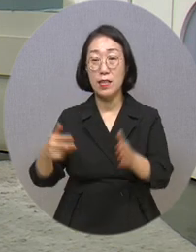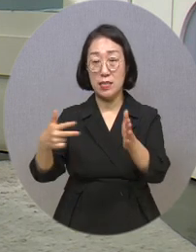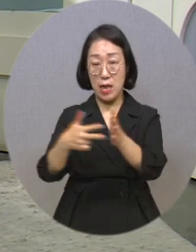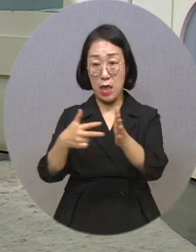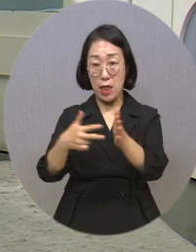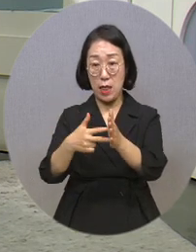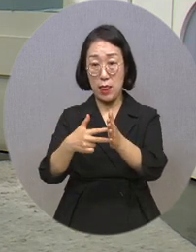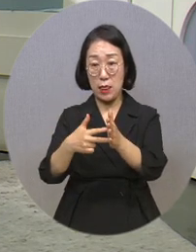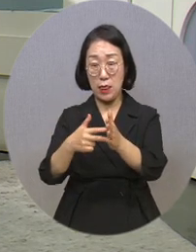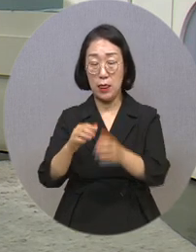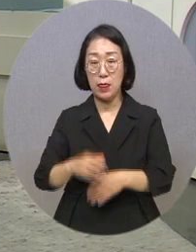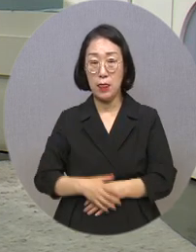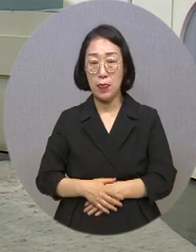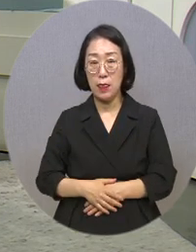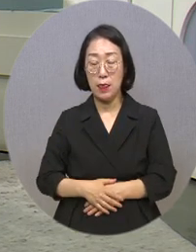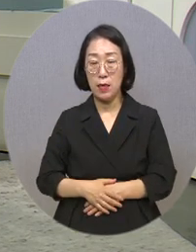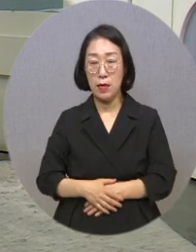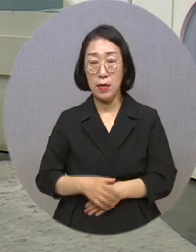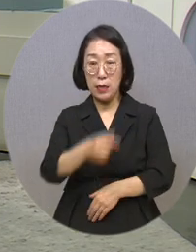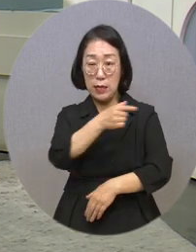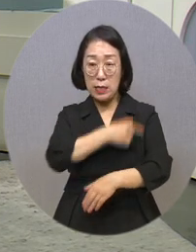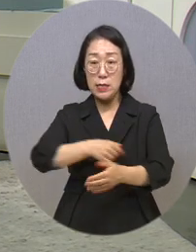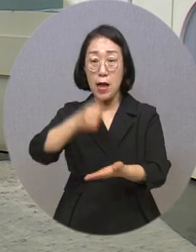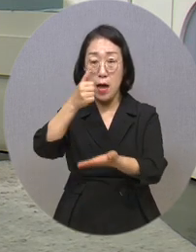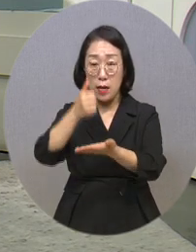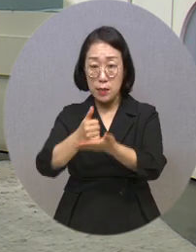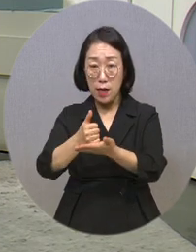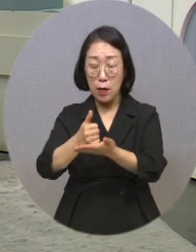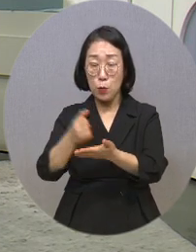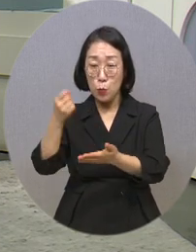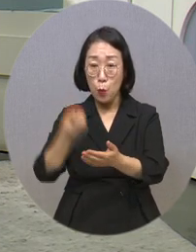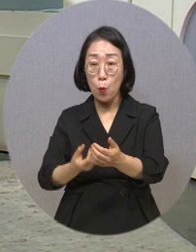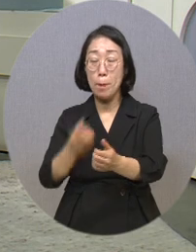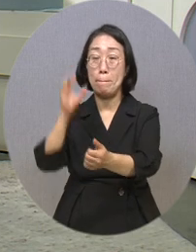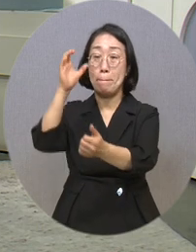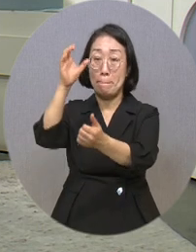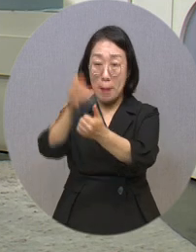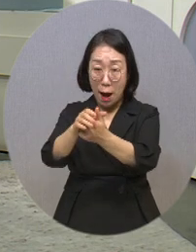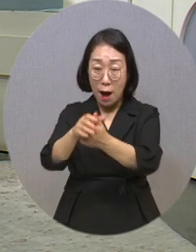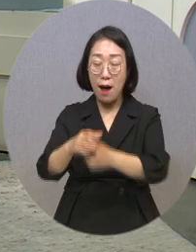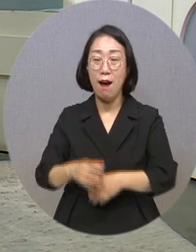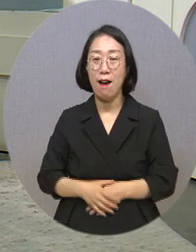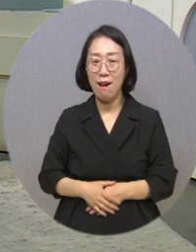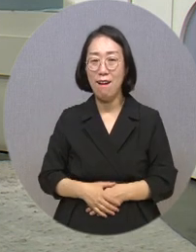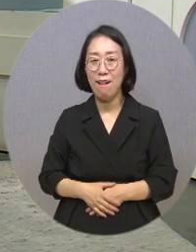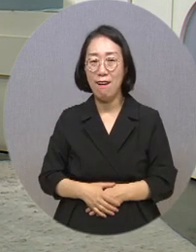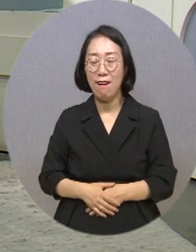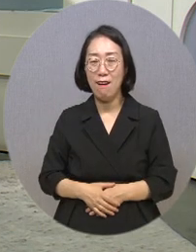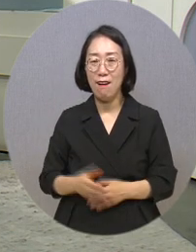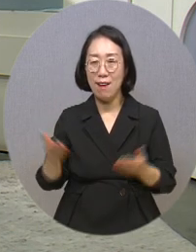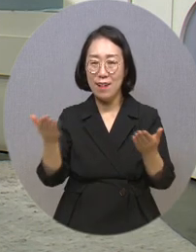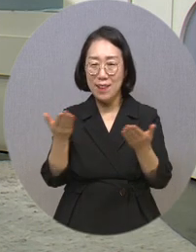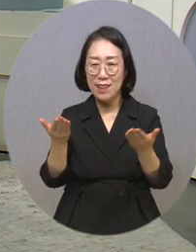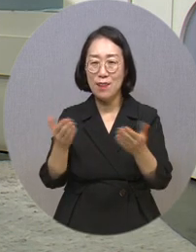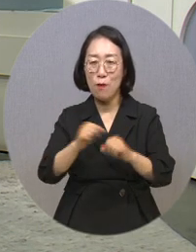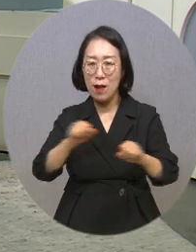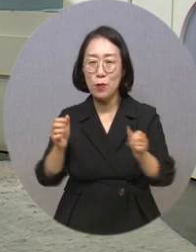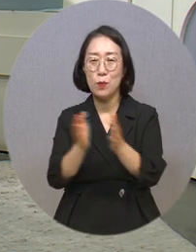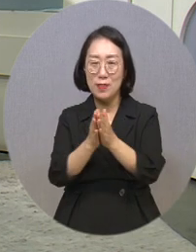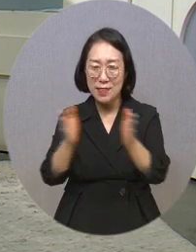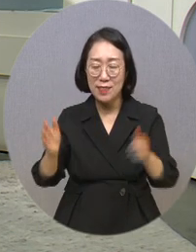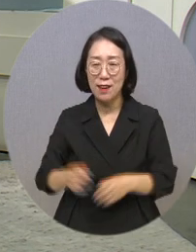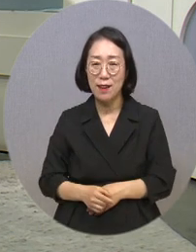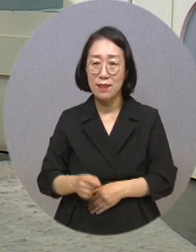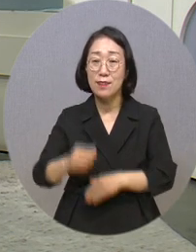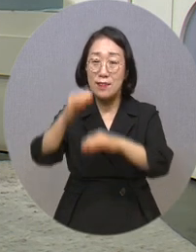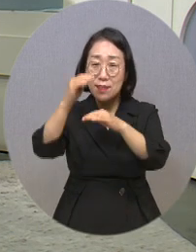네 예. 키스트 미래재단의 이사장직도 또 수임을 하셔서 네, 예. 일을 시작하시는데 뭘